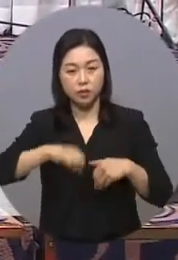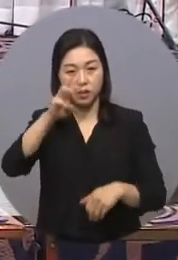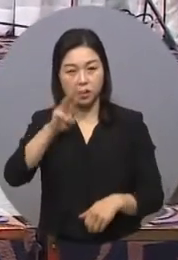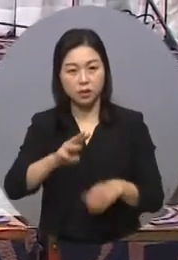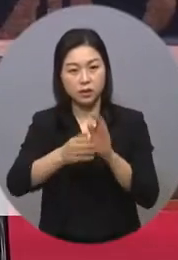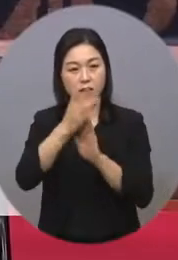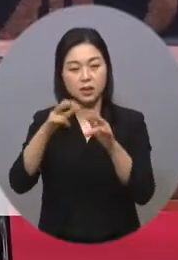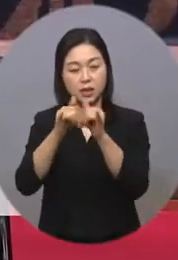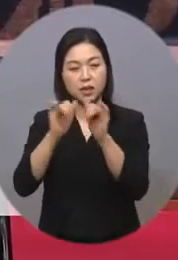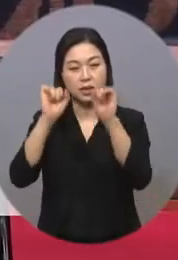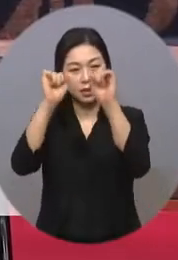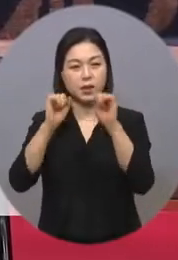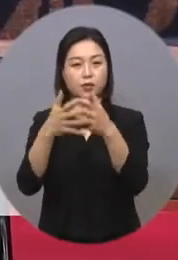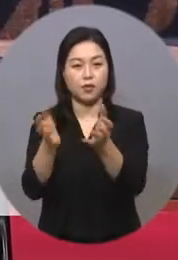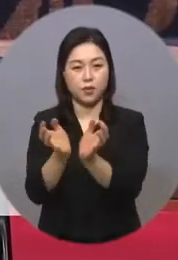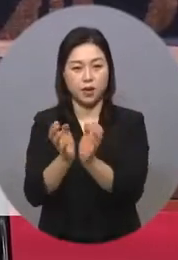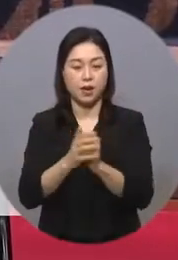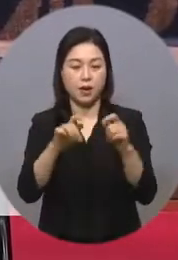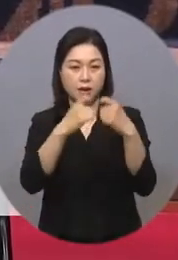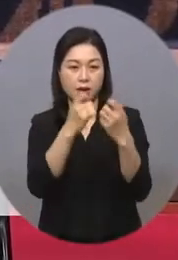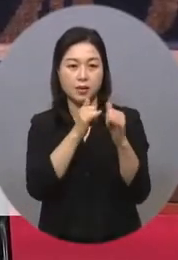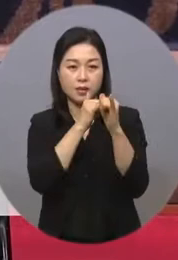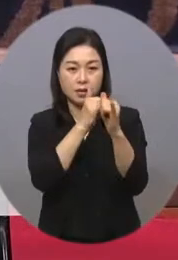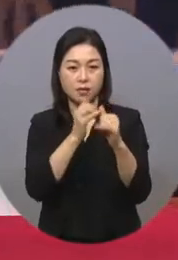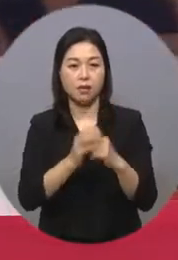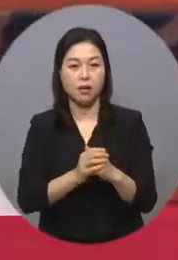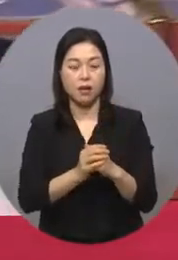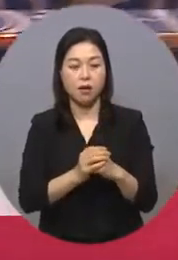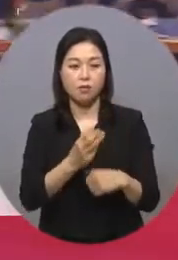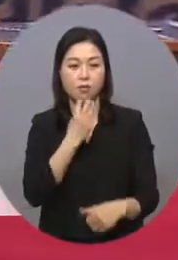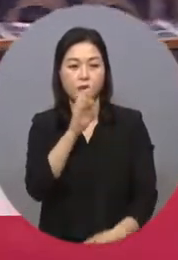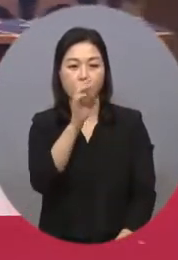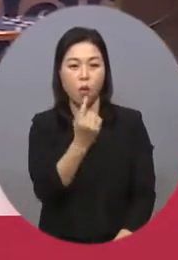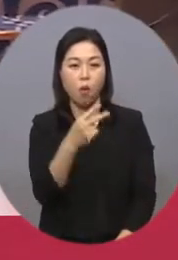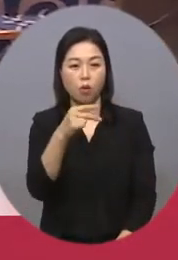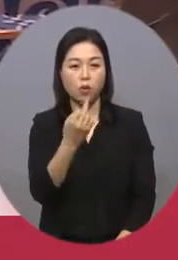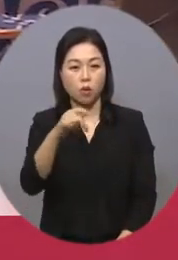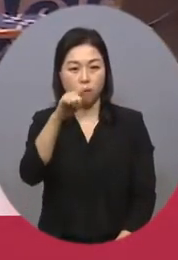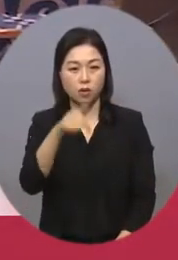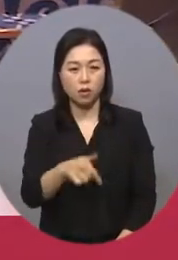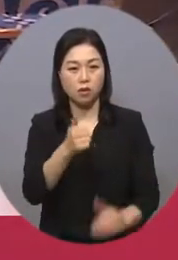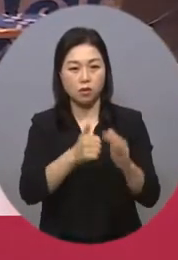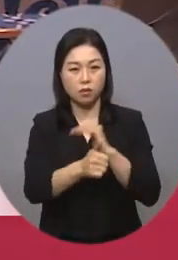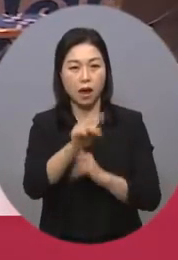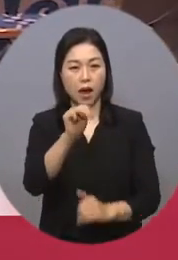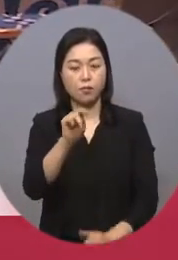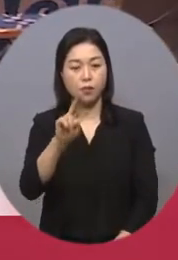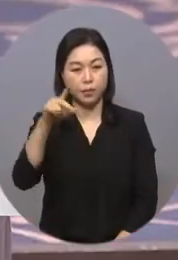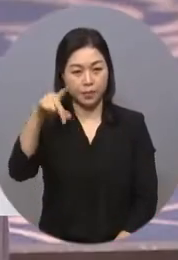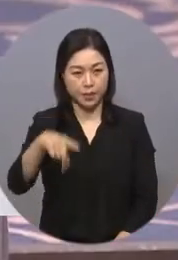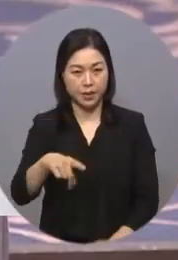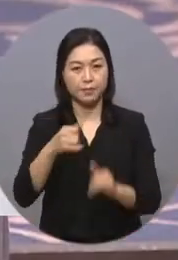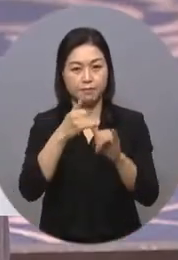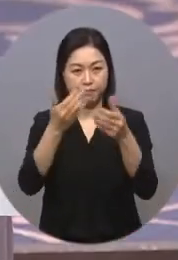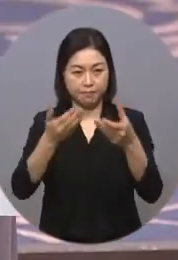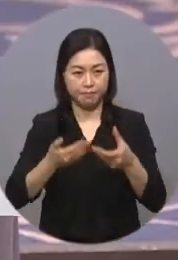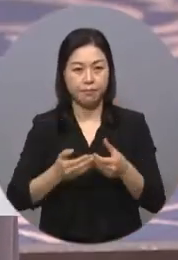결정됐습니다. 개인 시상 부문에서는 서울 오동석 선수가 MVP의 영예를 안았습니다.